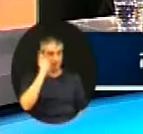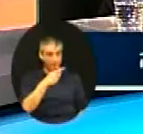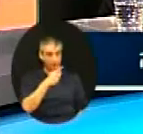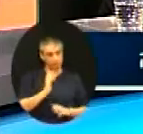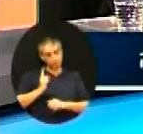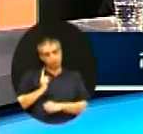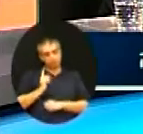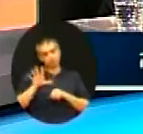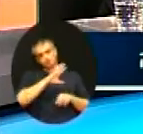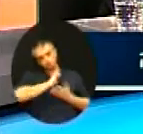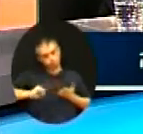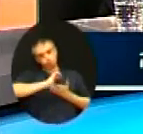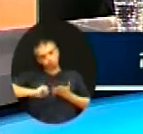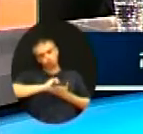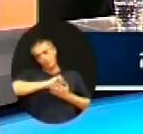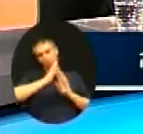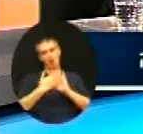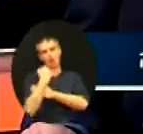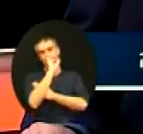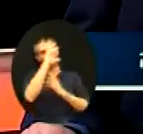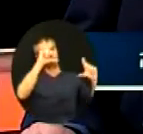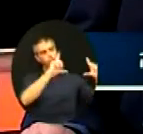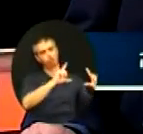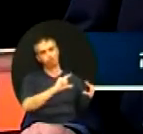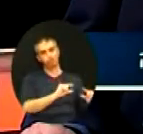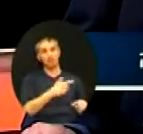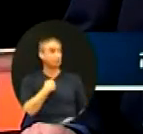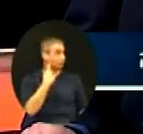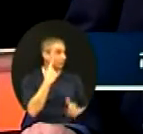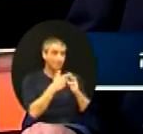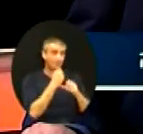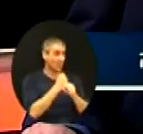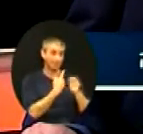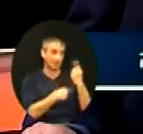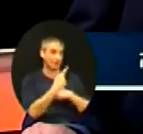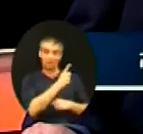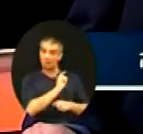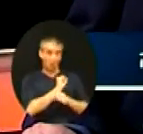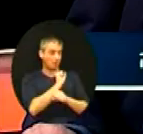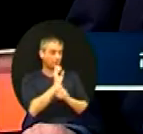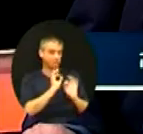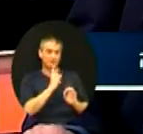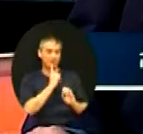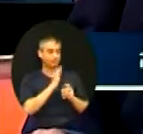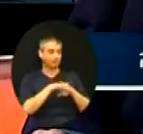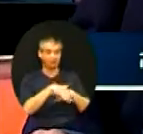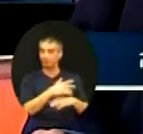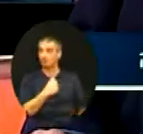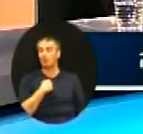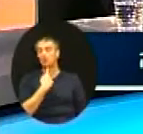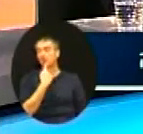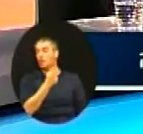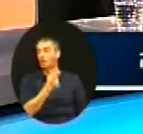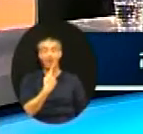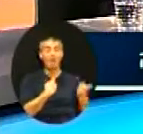יושב בצד ולוקח להם שוטה את כל המנדטים שלהם. דוד ביטן, מה שאני שומע מפלגת העבודה זה ההפך. שהם לא אופוזיציה מספיק אפקטיבית. לא, אני אומר לך,